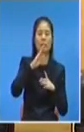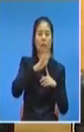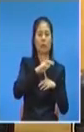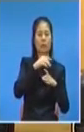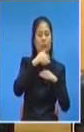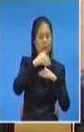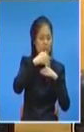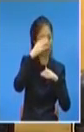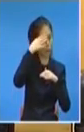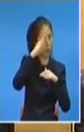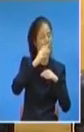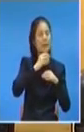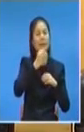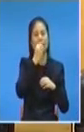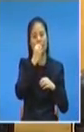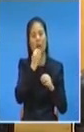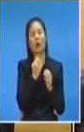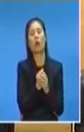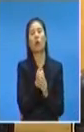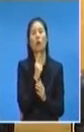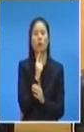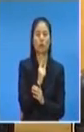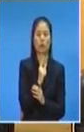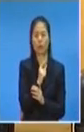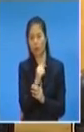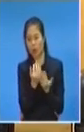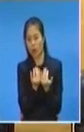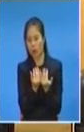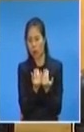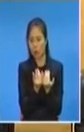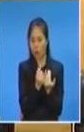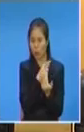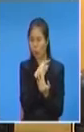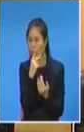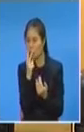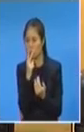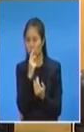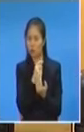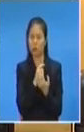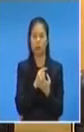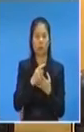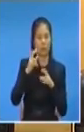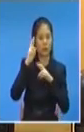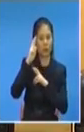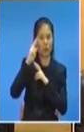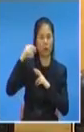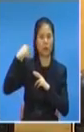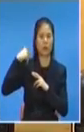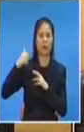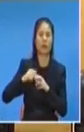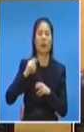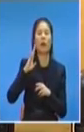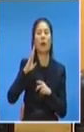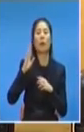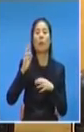มันต้องไปประกอบไปด้วยส่วนระวังหน้าระวังหลังนะครับแต่บางรักนี่มันนั่งกินข้าวมื้อมีแต่คนล้อมหน้าล้อมหลังอะไรเงี้ย